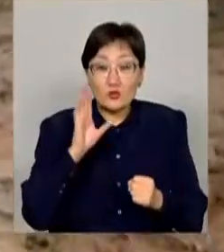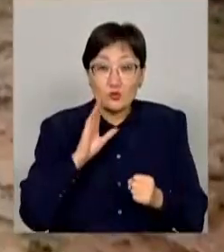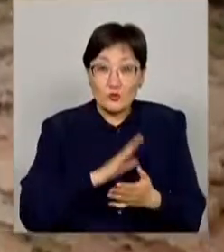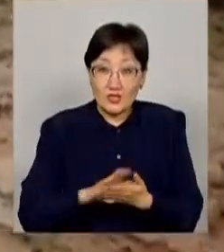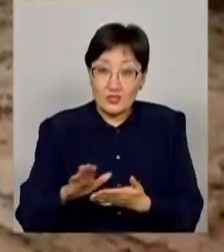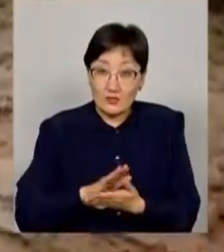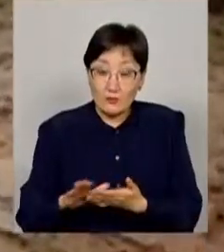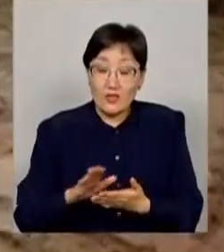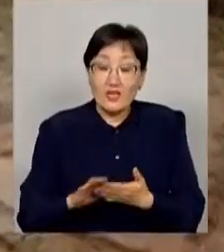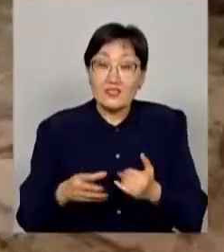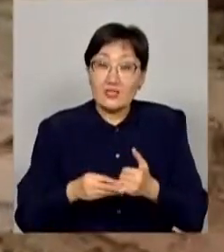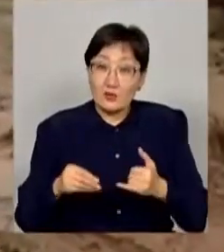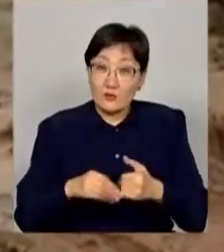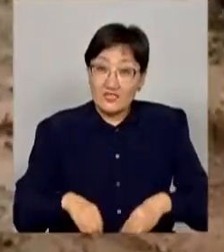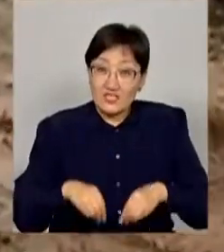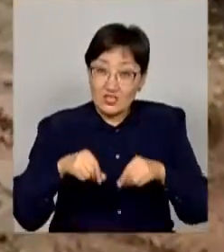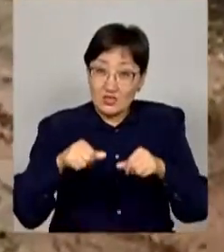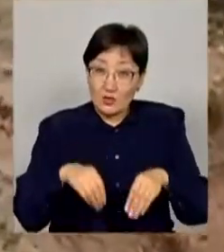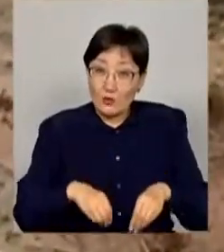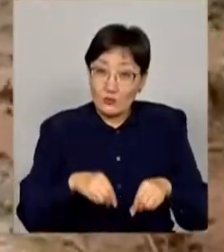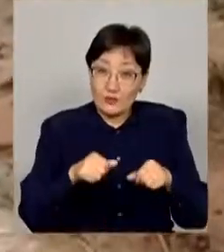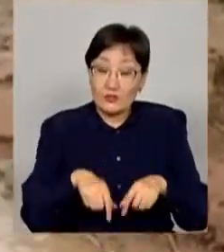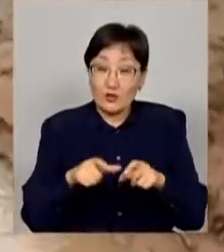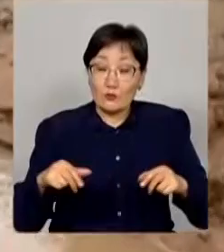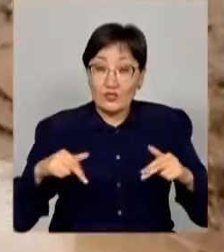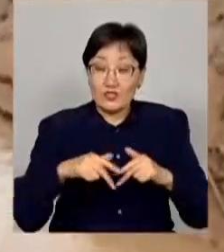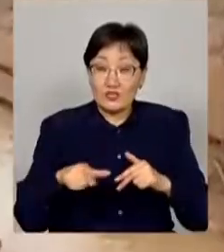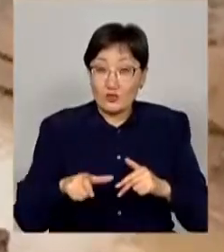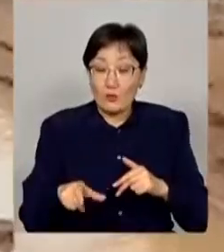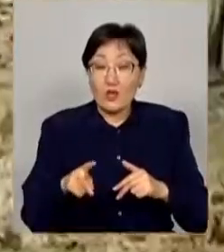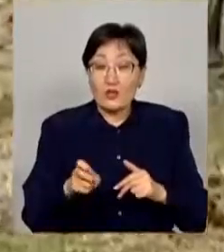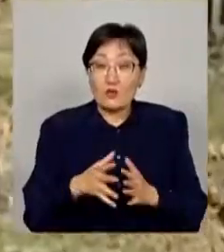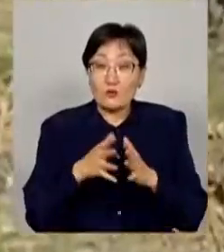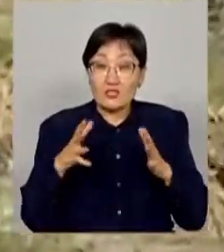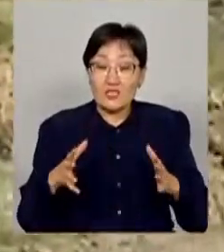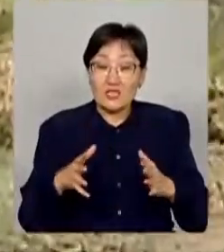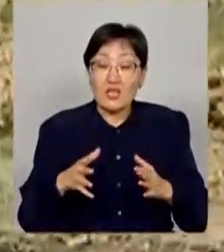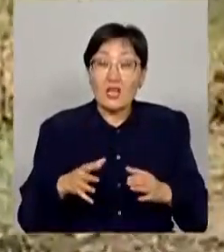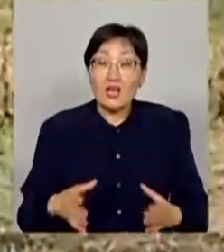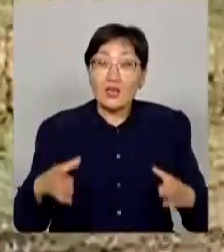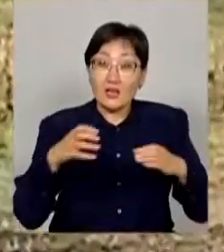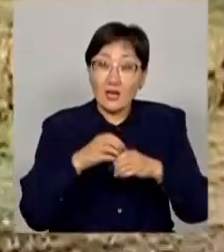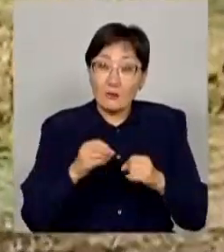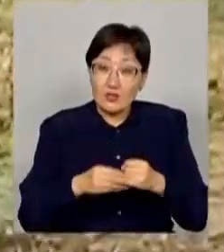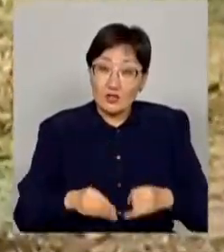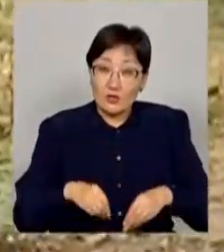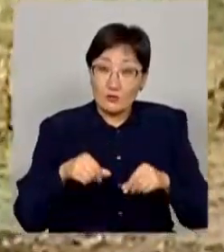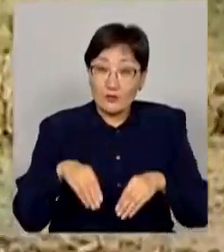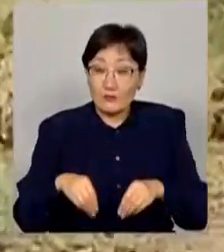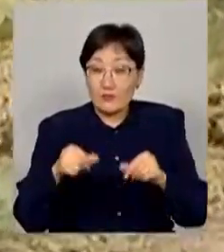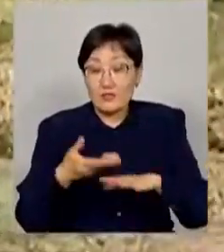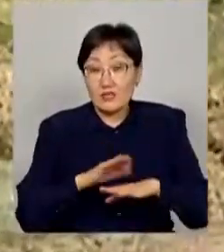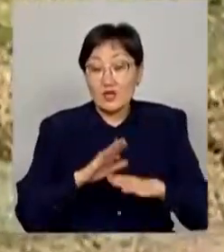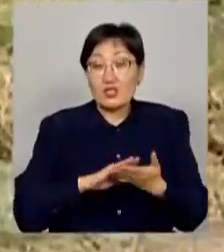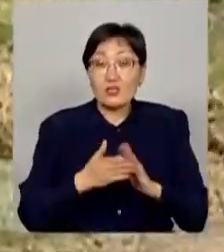тұз секілді инертті материалдар сеуіп жатыр. Адамдар жүретін жолға 200-ден астам қап төселген. Өңірлік төтенше жағдайлар